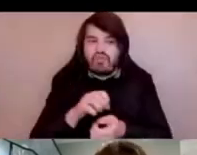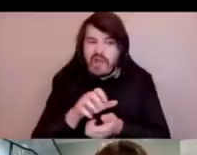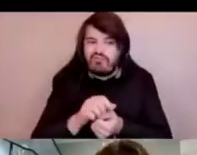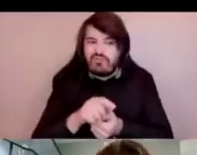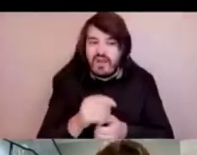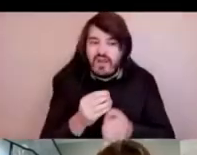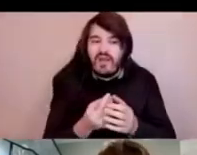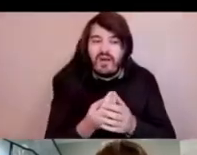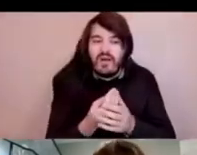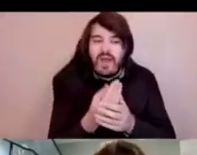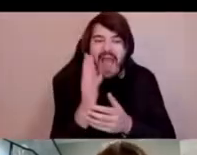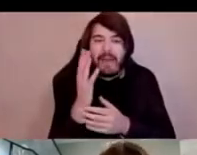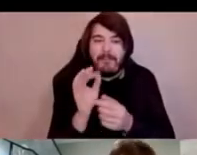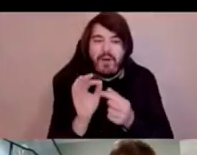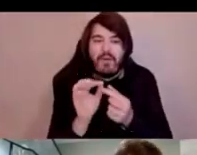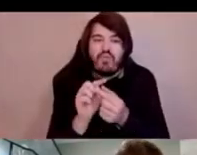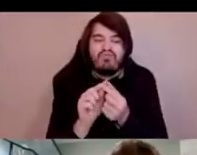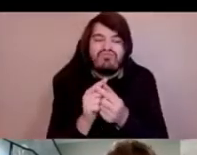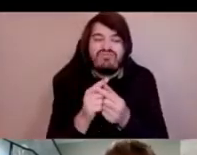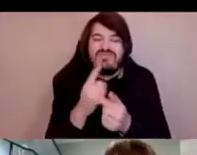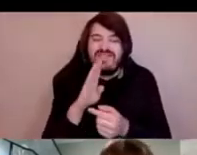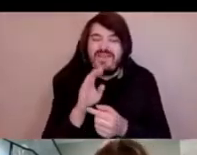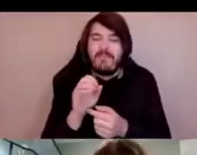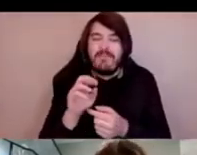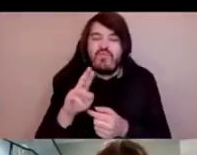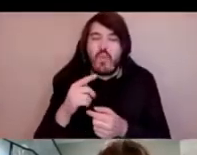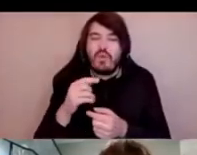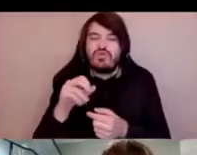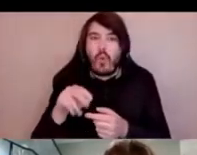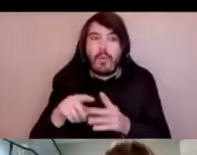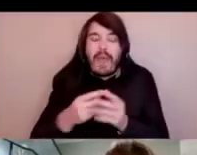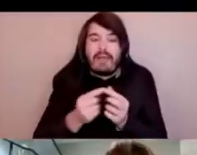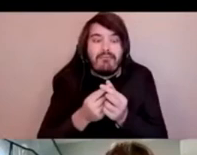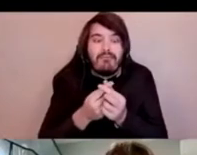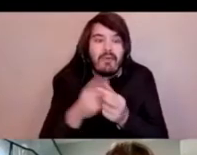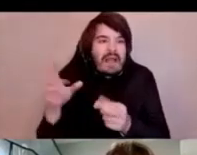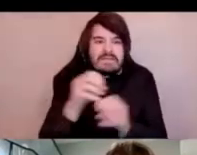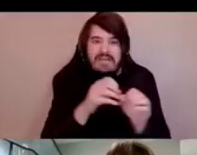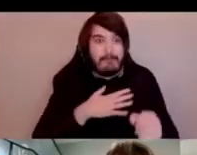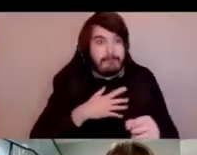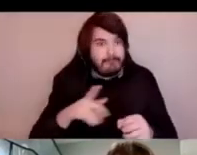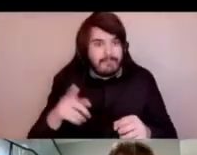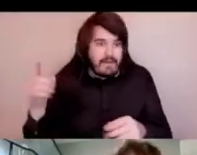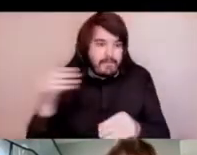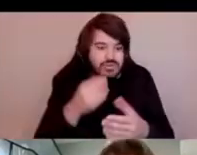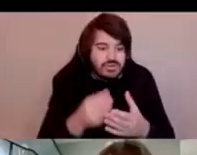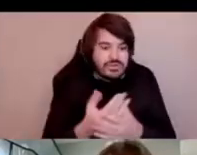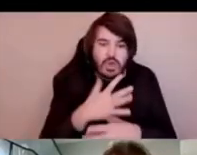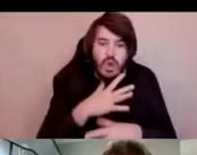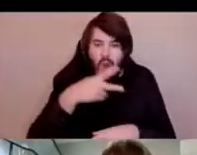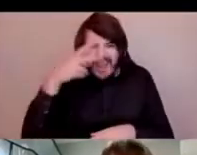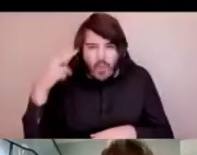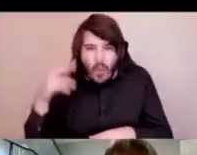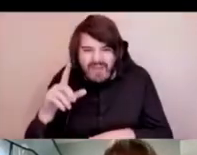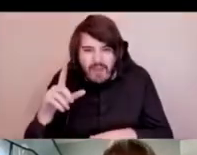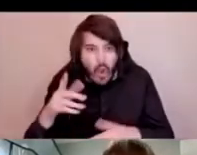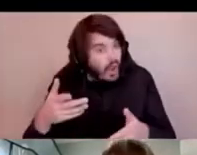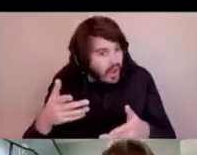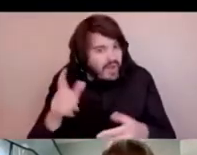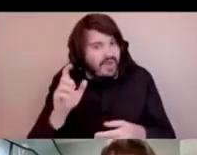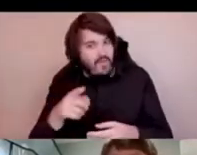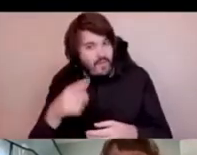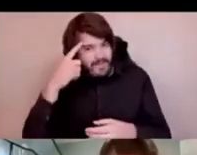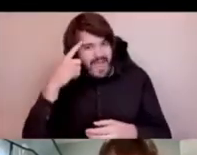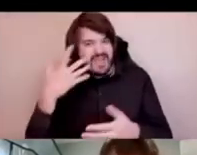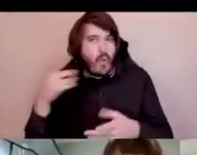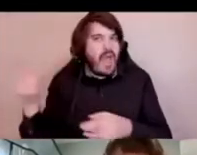les bourgeons de nos arbres? Est-ce qu'ils vont venir manger nos cultures? Donc, est-ce que j'ai des ratons? Tu sais, il faut penser à